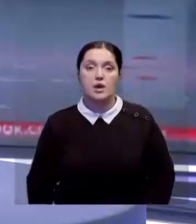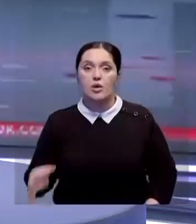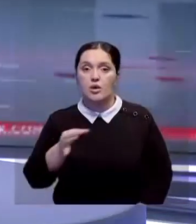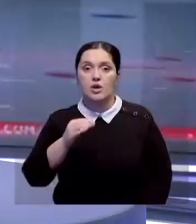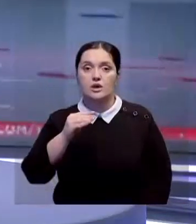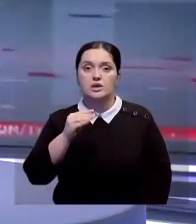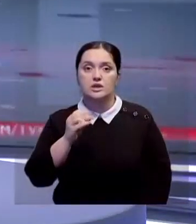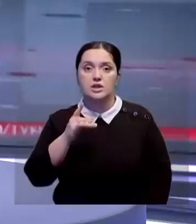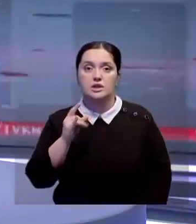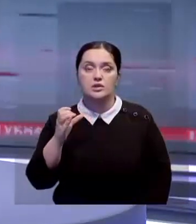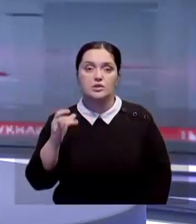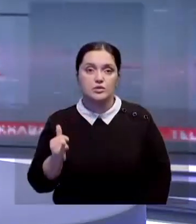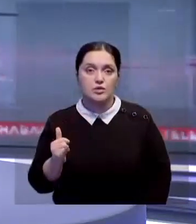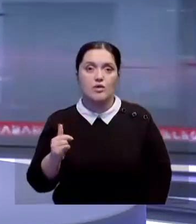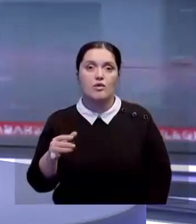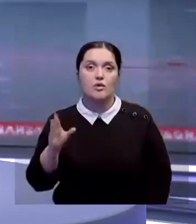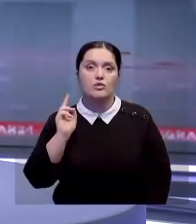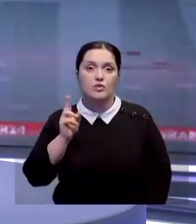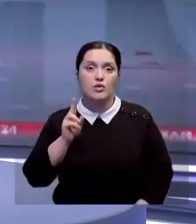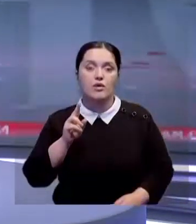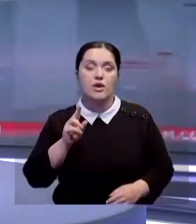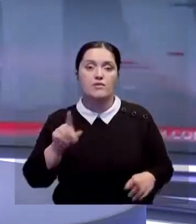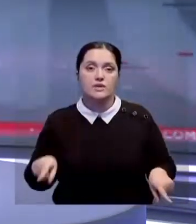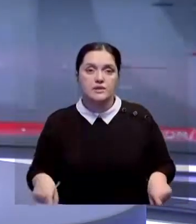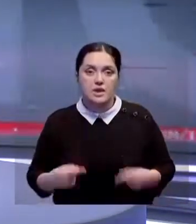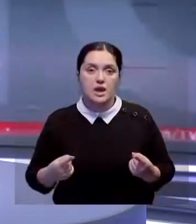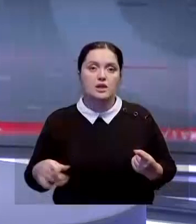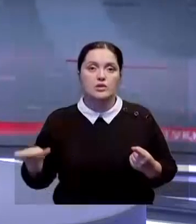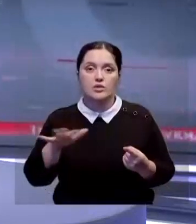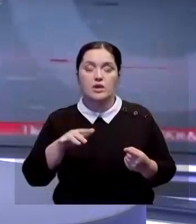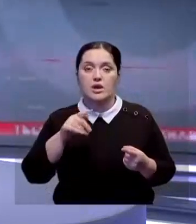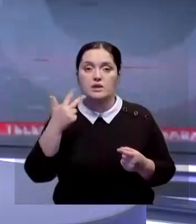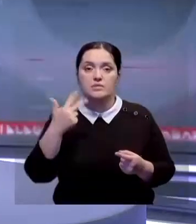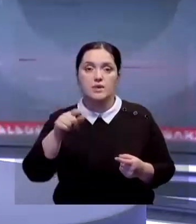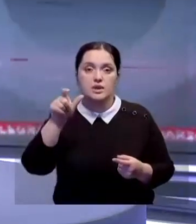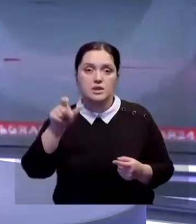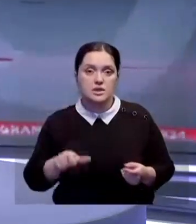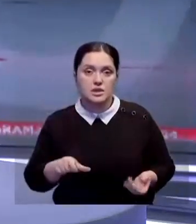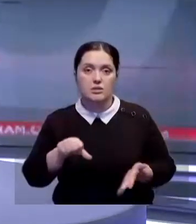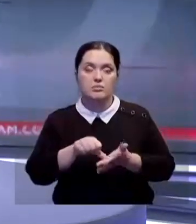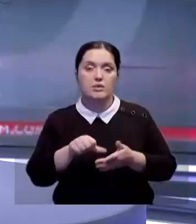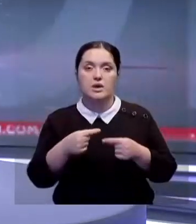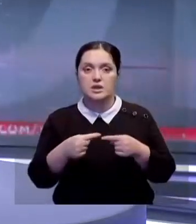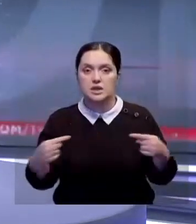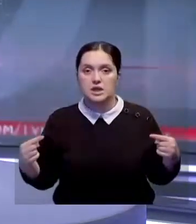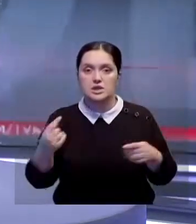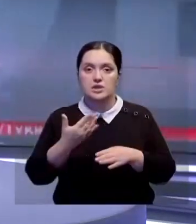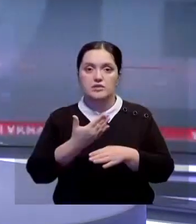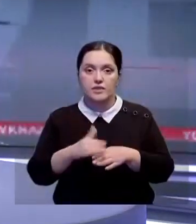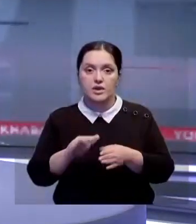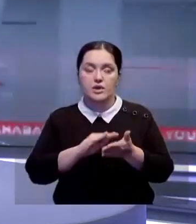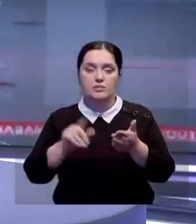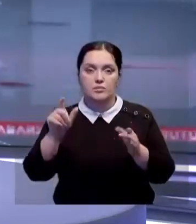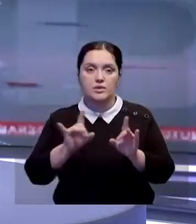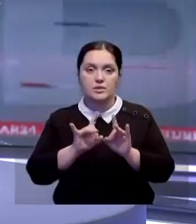Сегодня в области ЖТСУ чествовали всех, кто вносит свой вклад в развитие региона. Среди награжденных 30 человек, представители различных